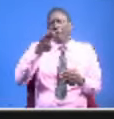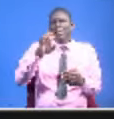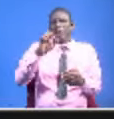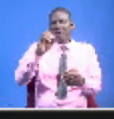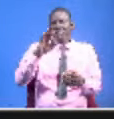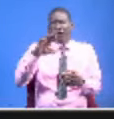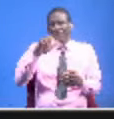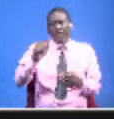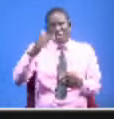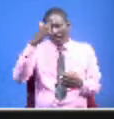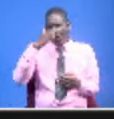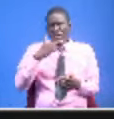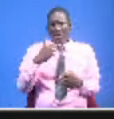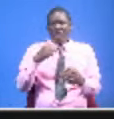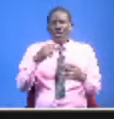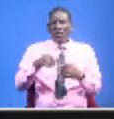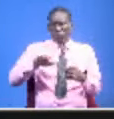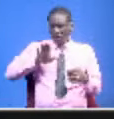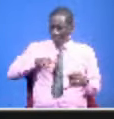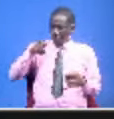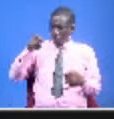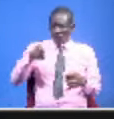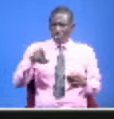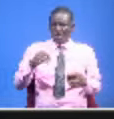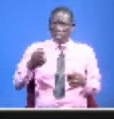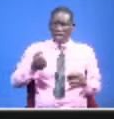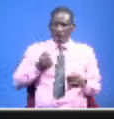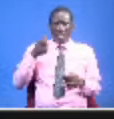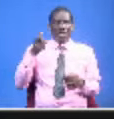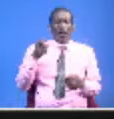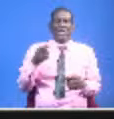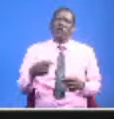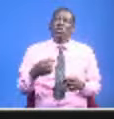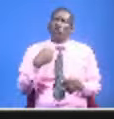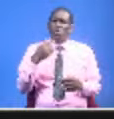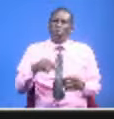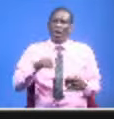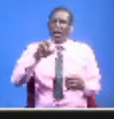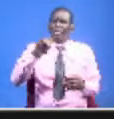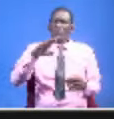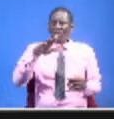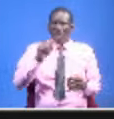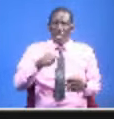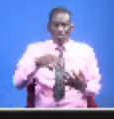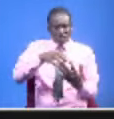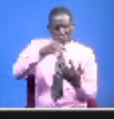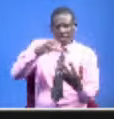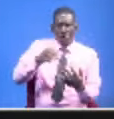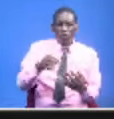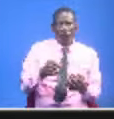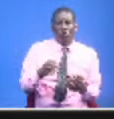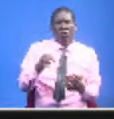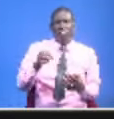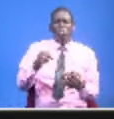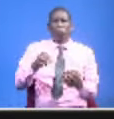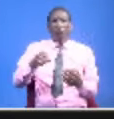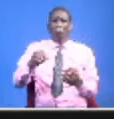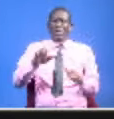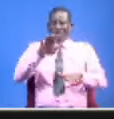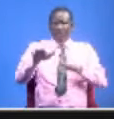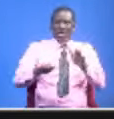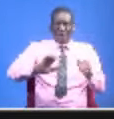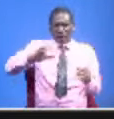Thika. Kulingana na mamake Lucy Njeri ambaye ni mwakilishi wadi mteule wa bunge la kaunti katika kaunti ya